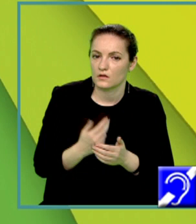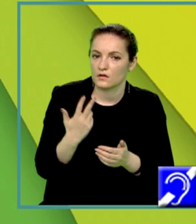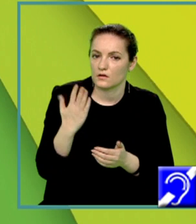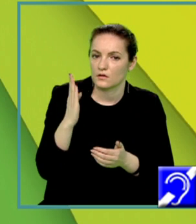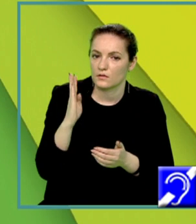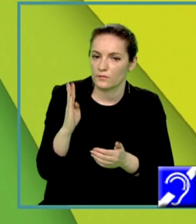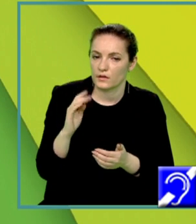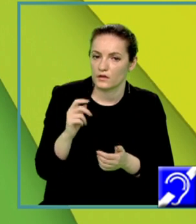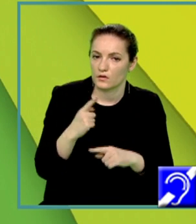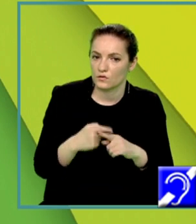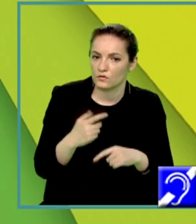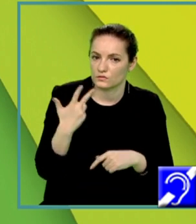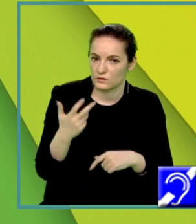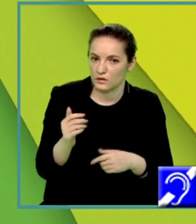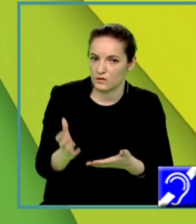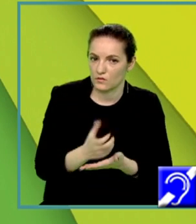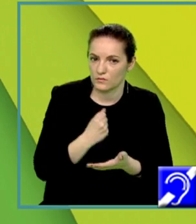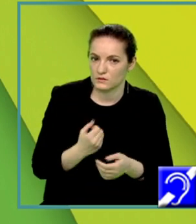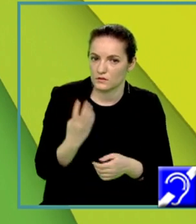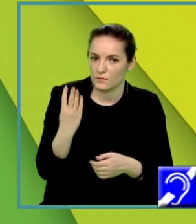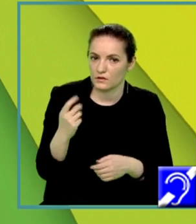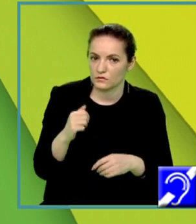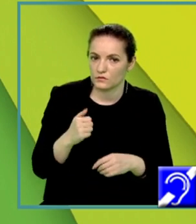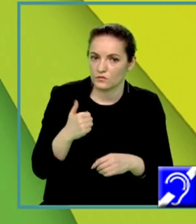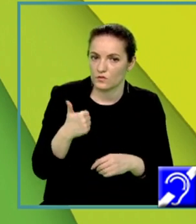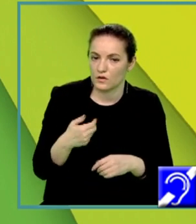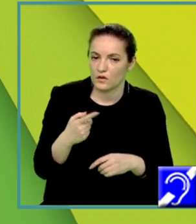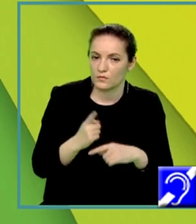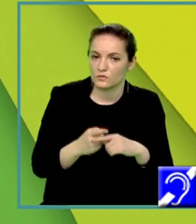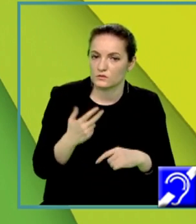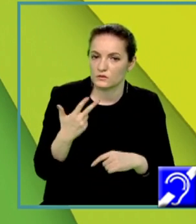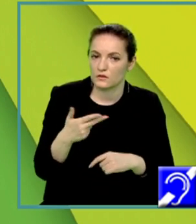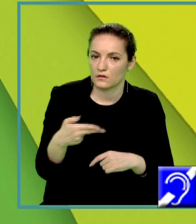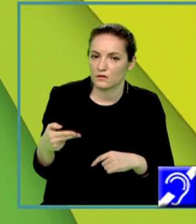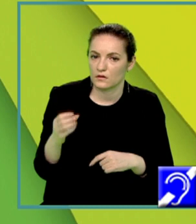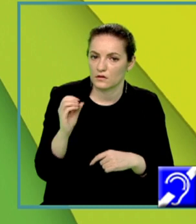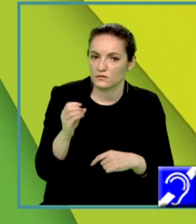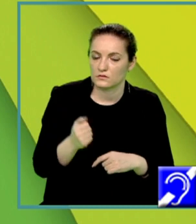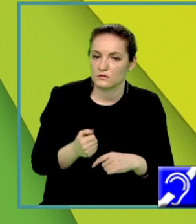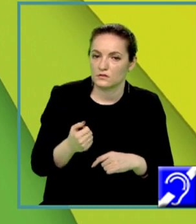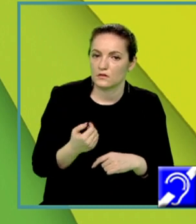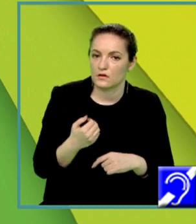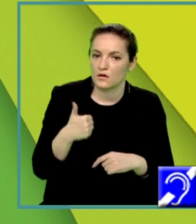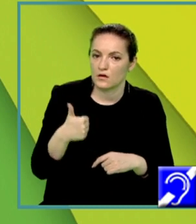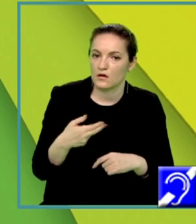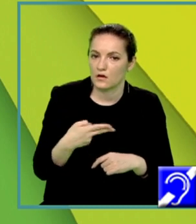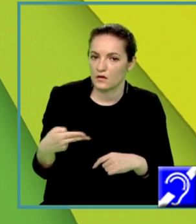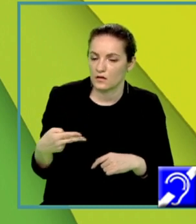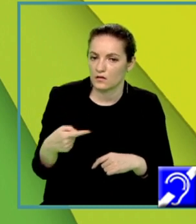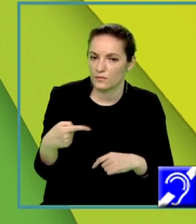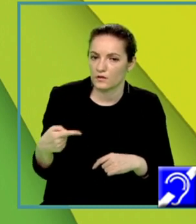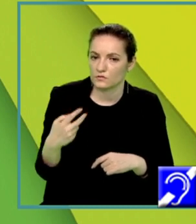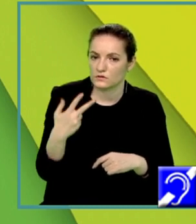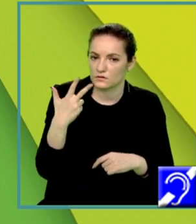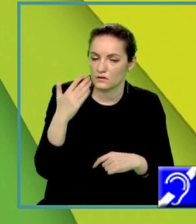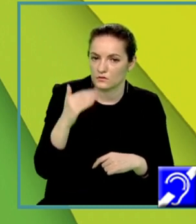3 în prima ecuație, obținem 4a plus 3 egal 0, de unde a va fi egal cu minus 3 pe